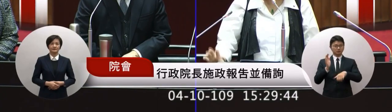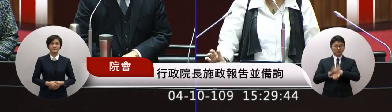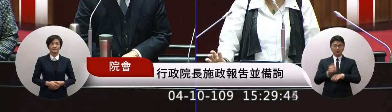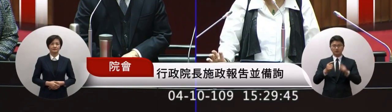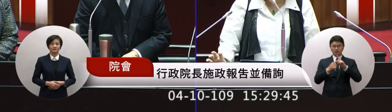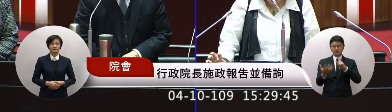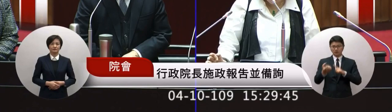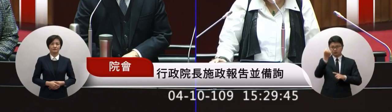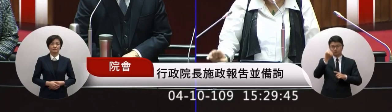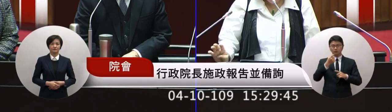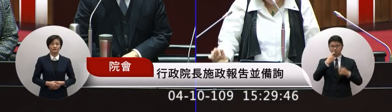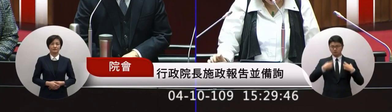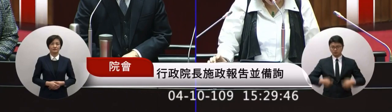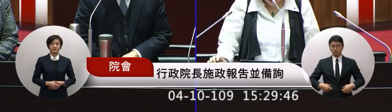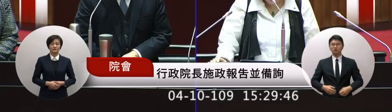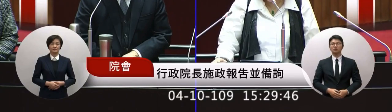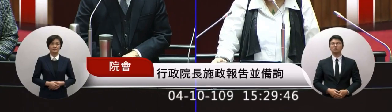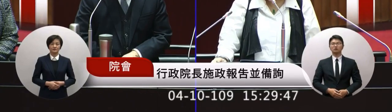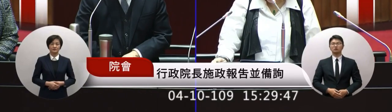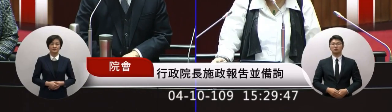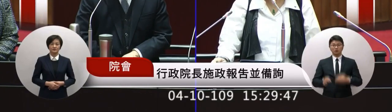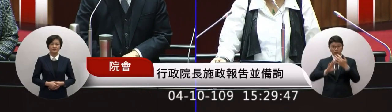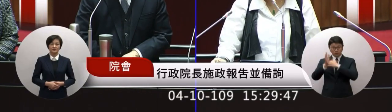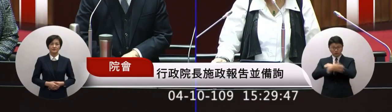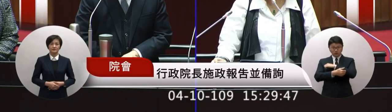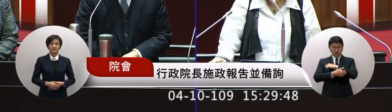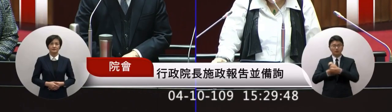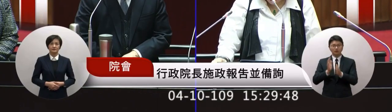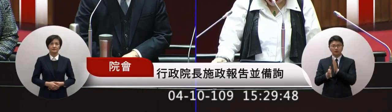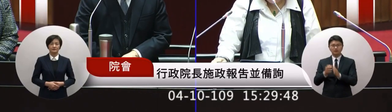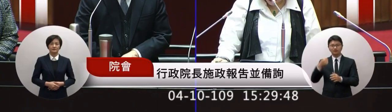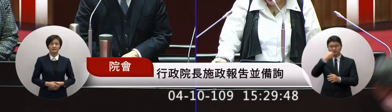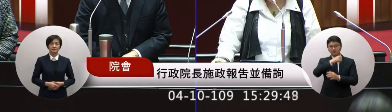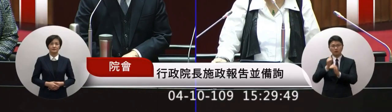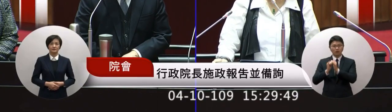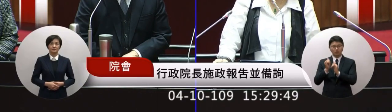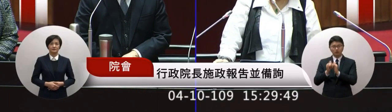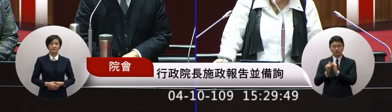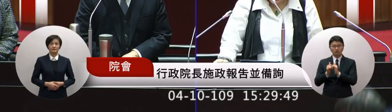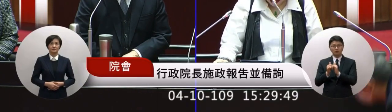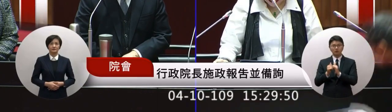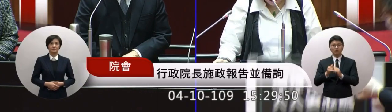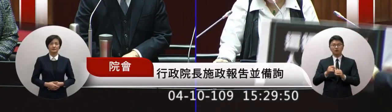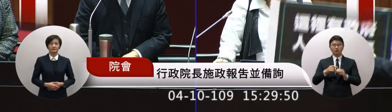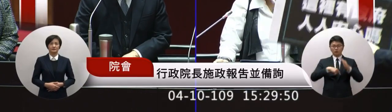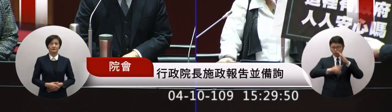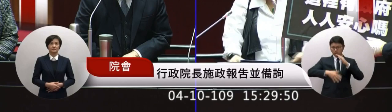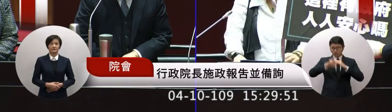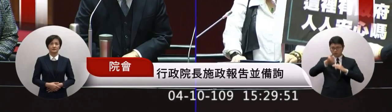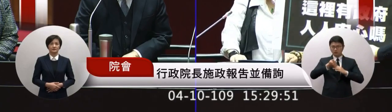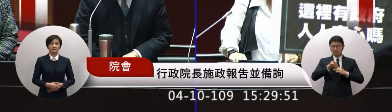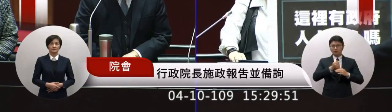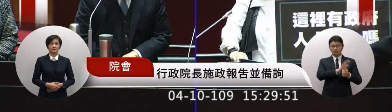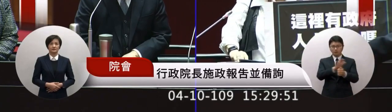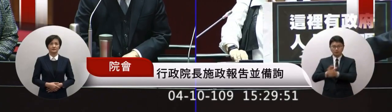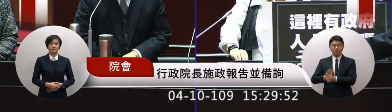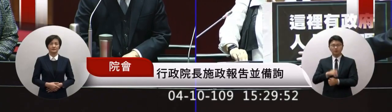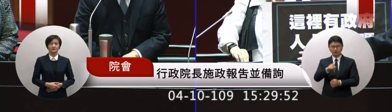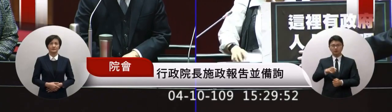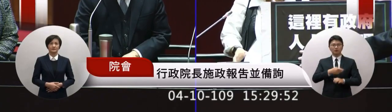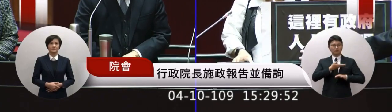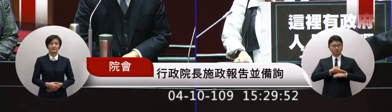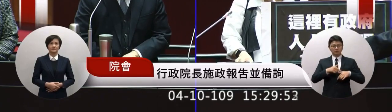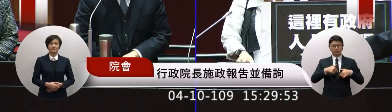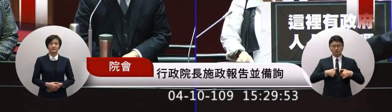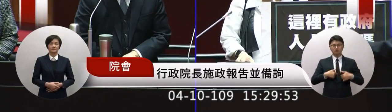以不管是移工还是国人，院长一定会让每一个人都很安心哈。但是我